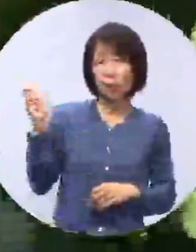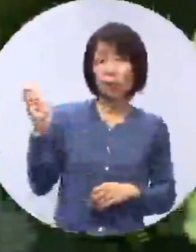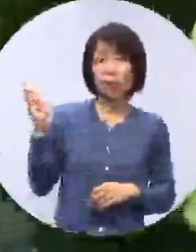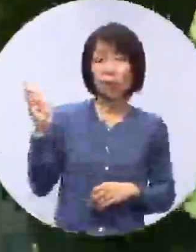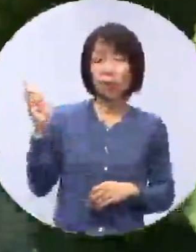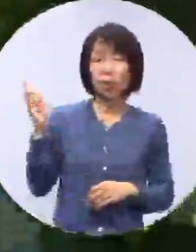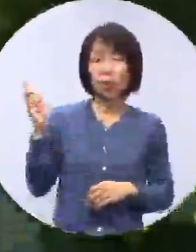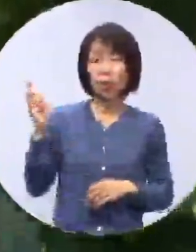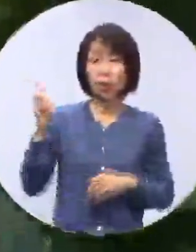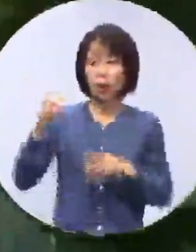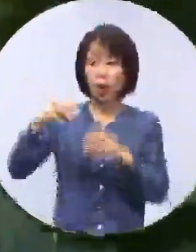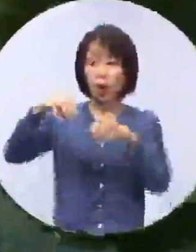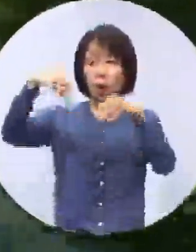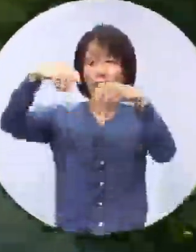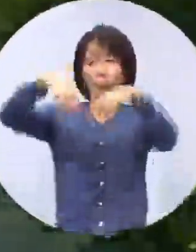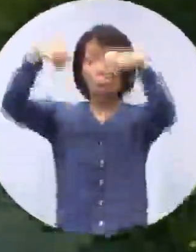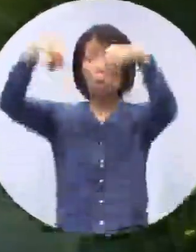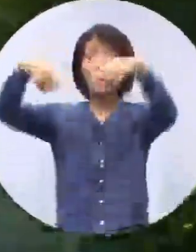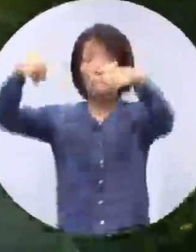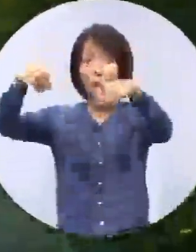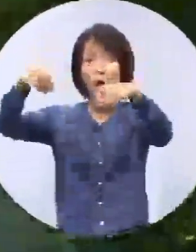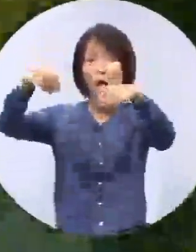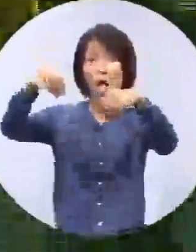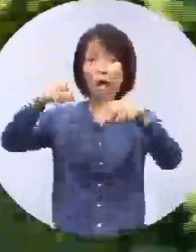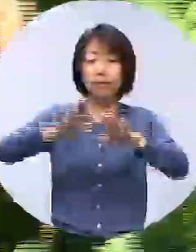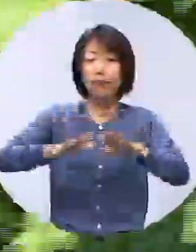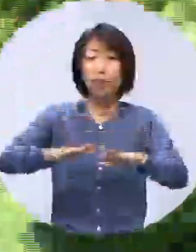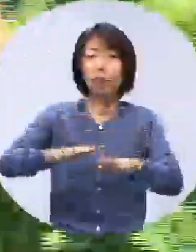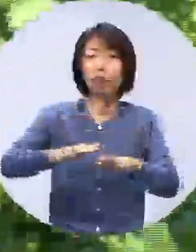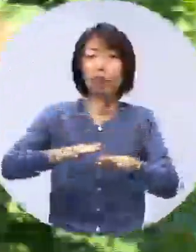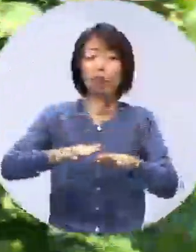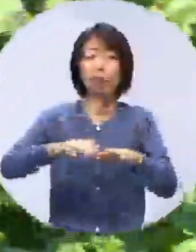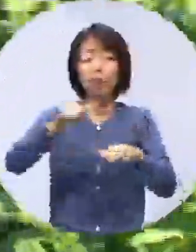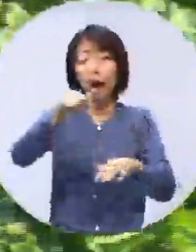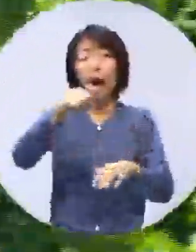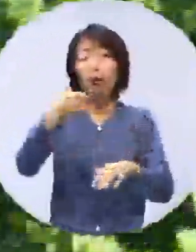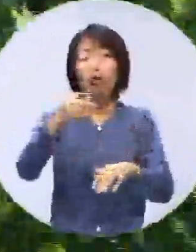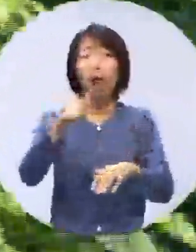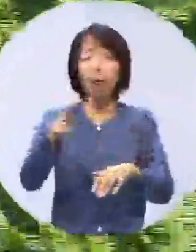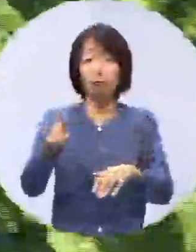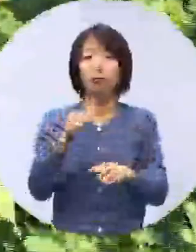けにする大根なんですよ。ちょっと一本これ長い。